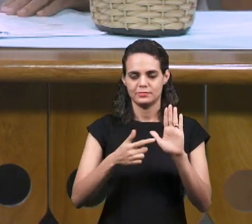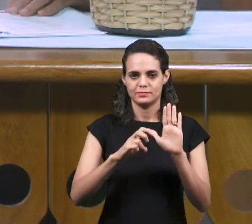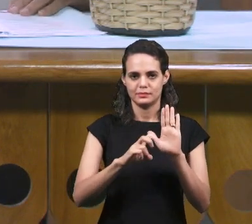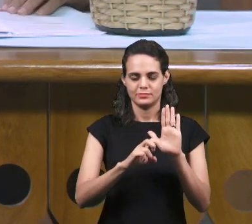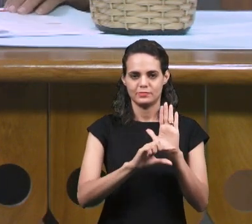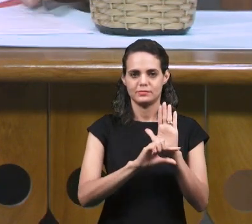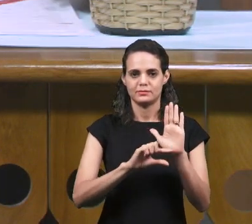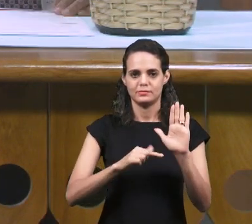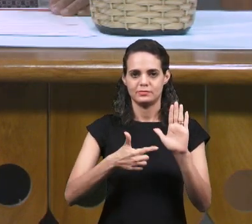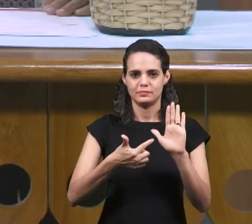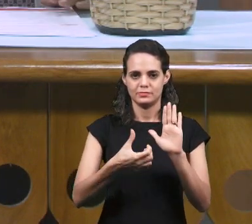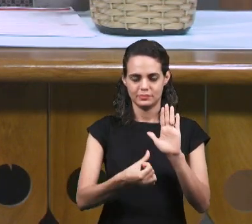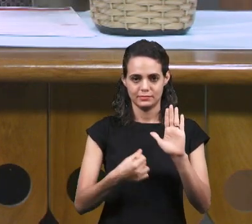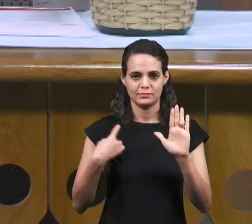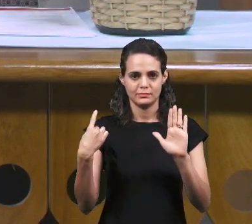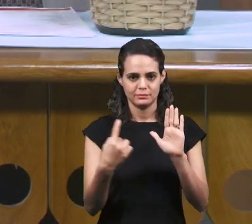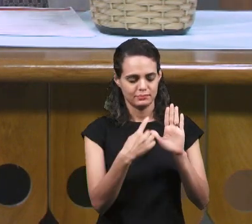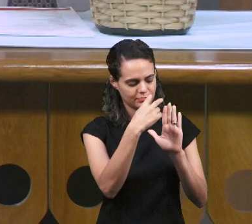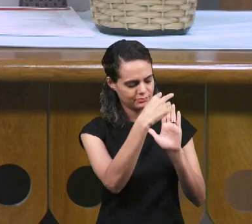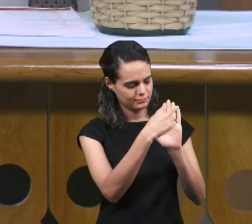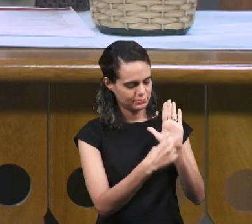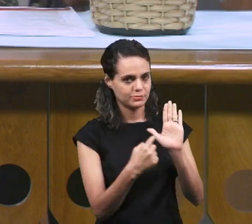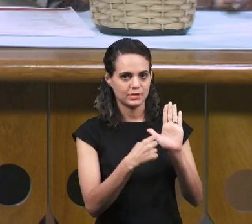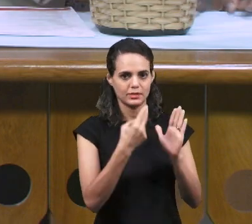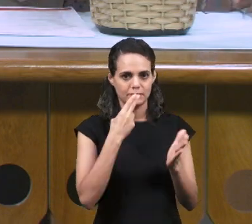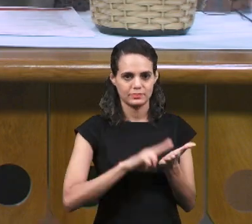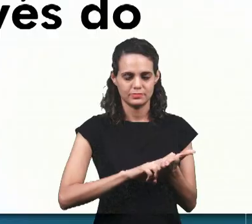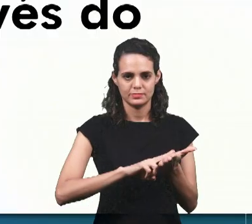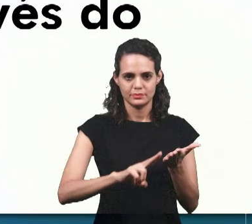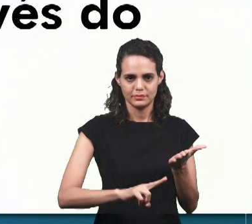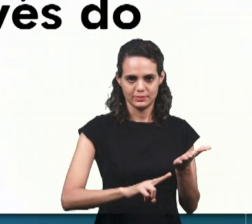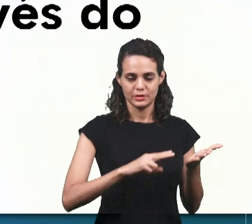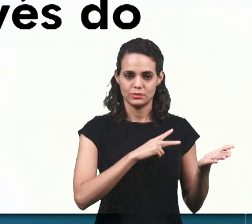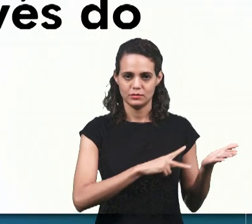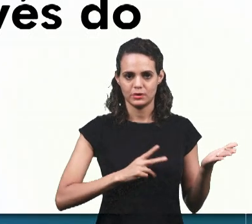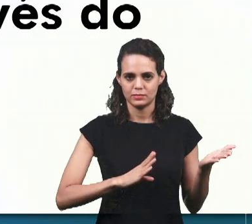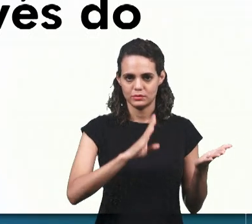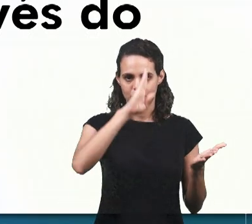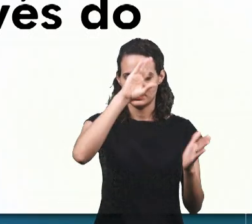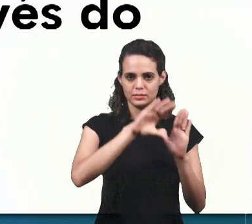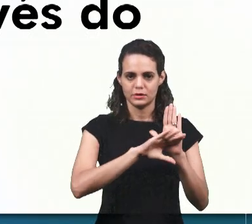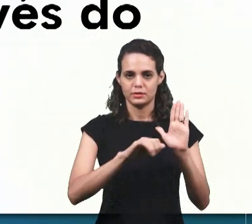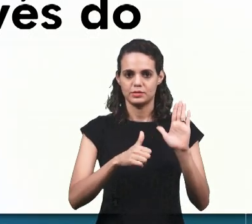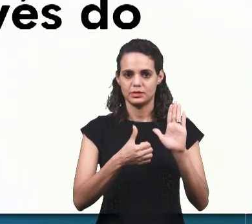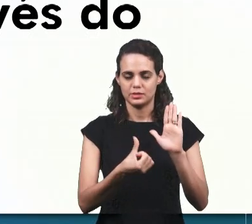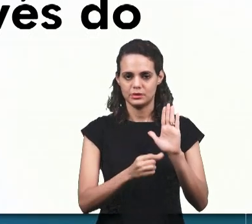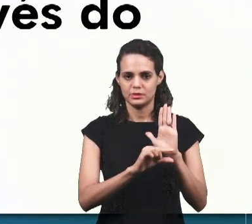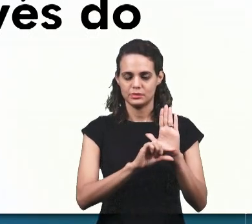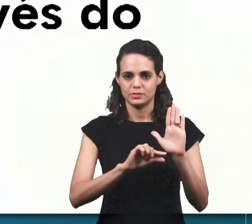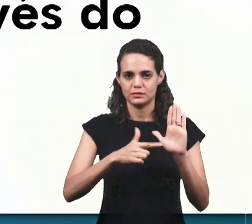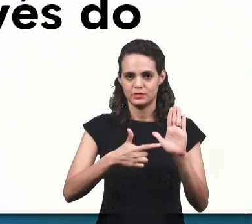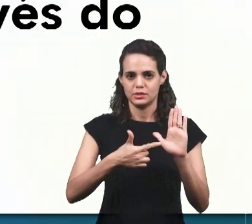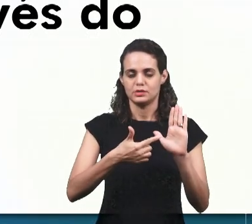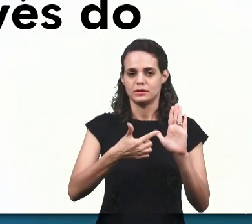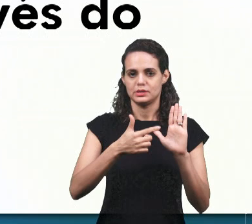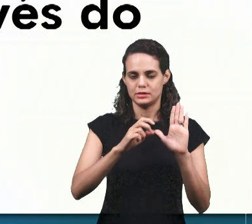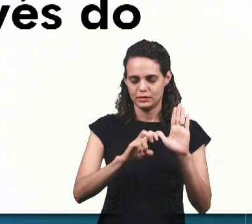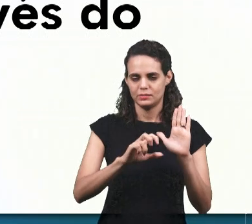nous lisons la lettre de Paul aux Romains, chapitre 16, versets 25-26, nous pouvons